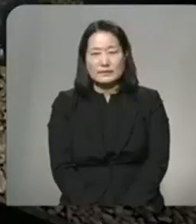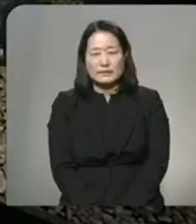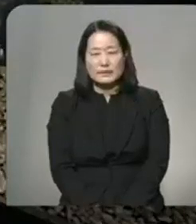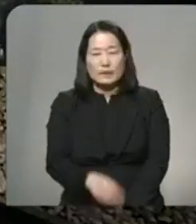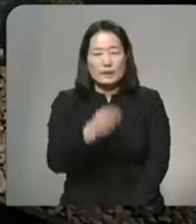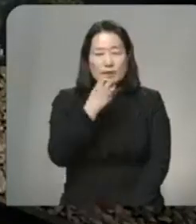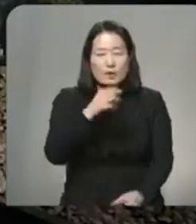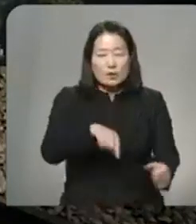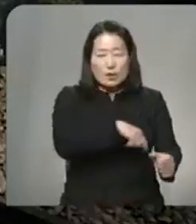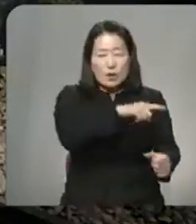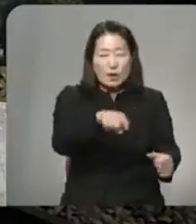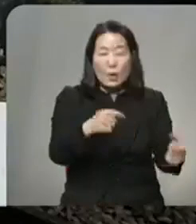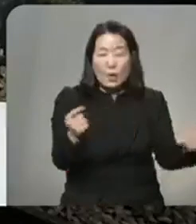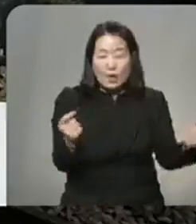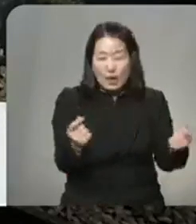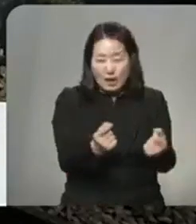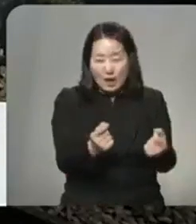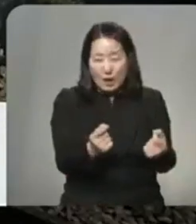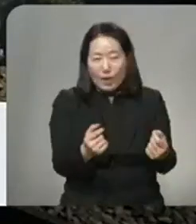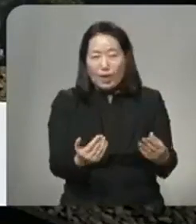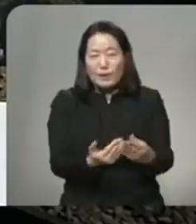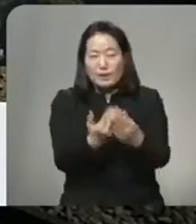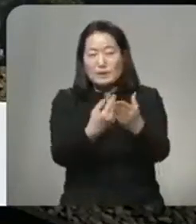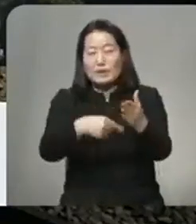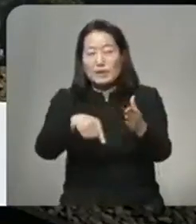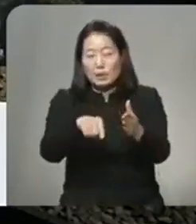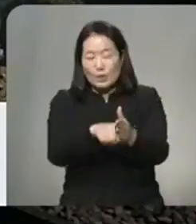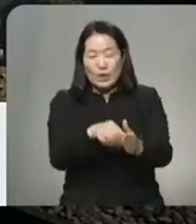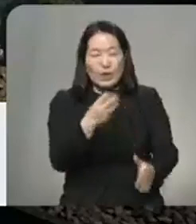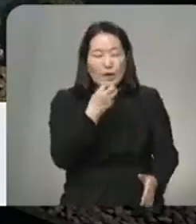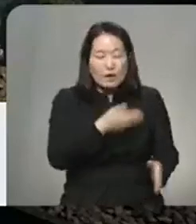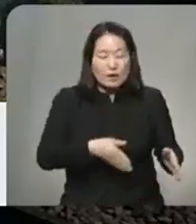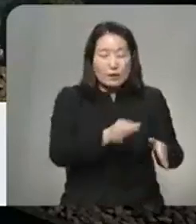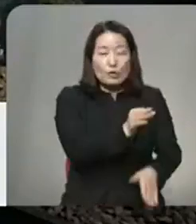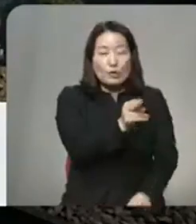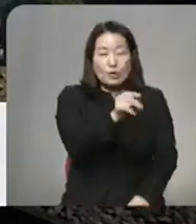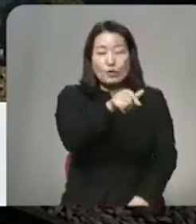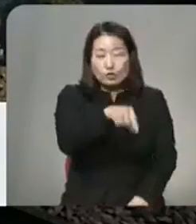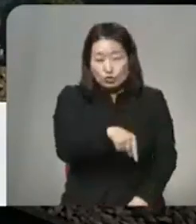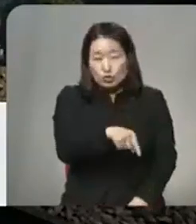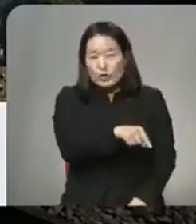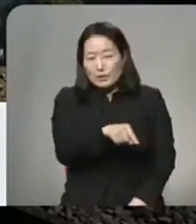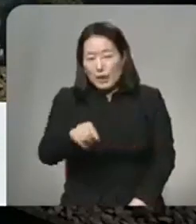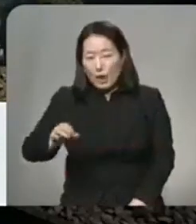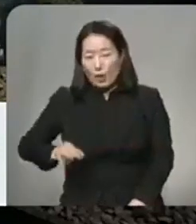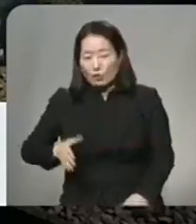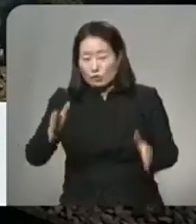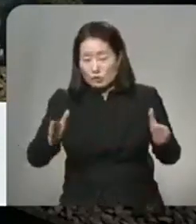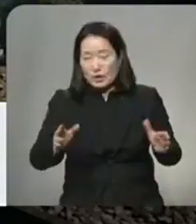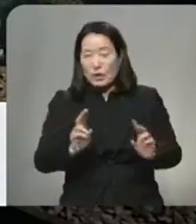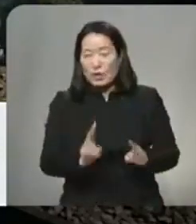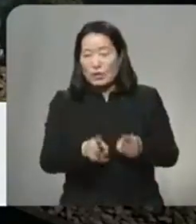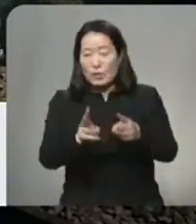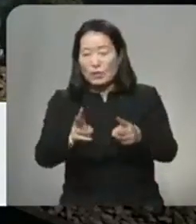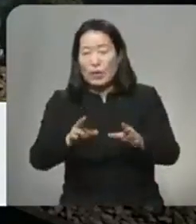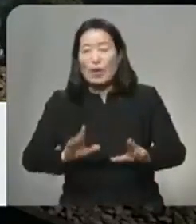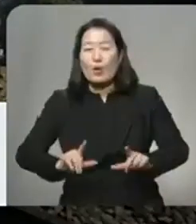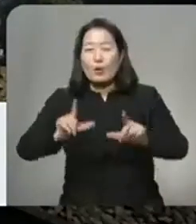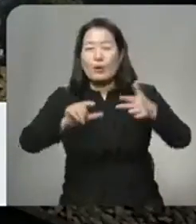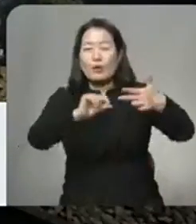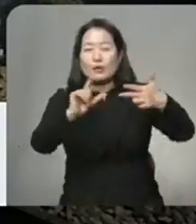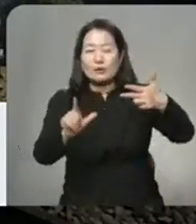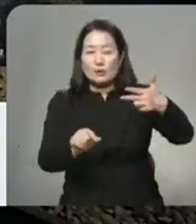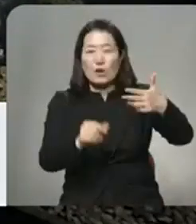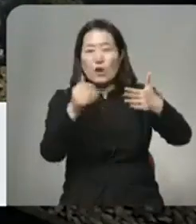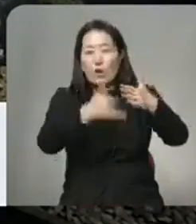수도권과 의 접근 썩을 크게 향상시켜줄 경기도 여주와 원주 간 복선 철도 가 올해 7월쯤 착공 될 걸로